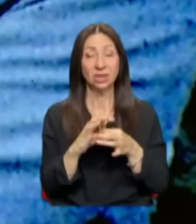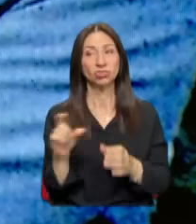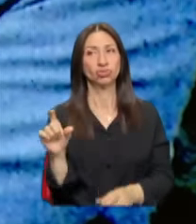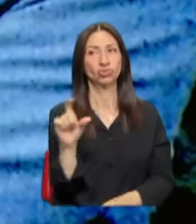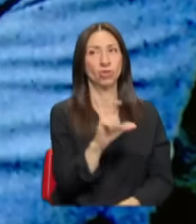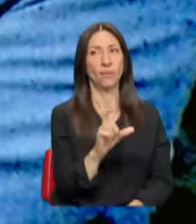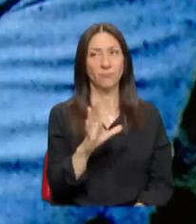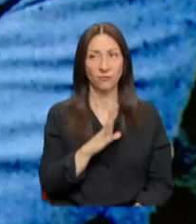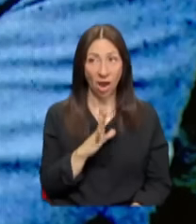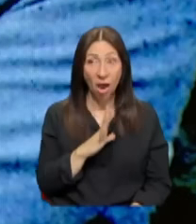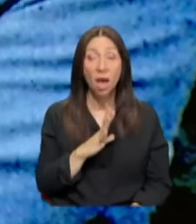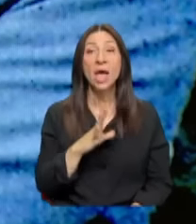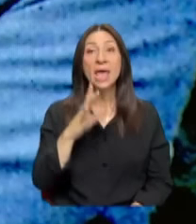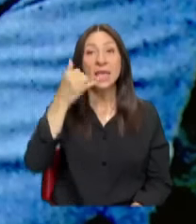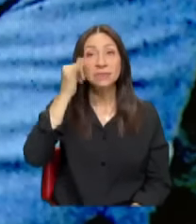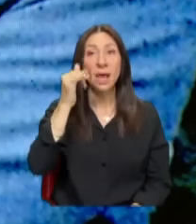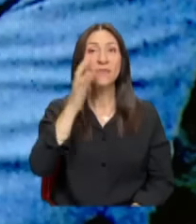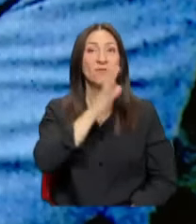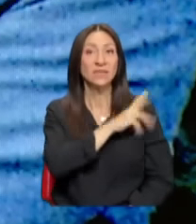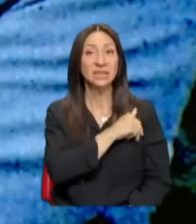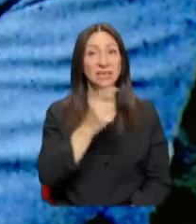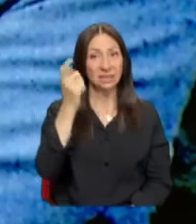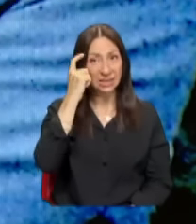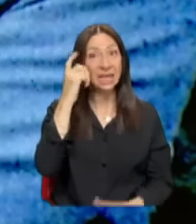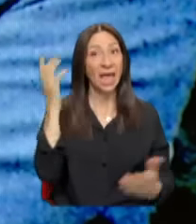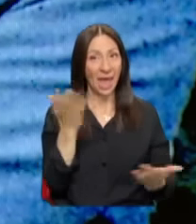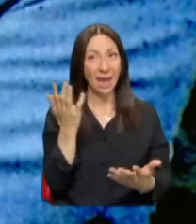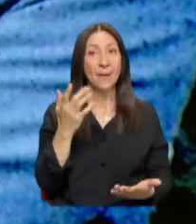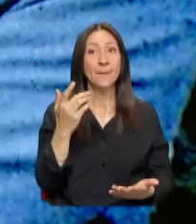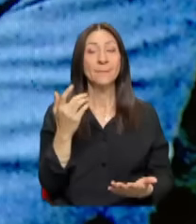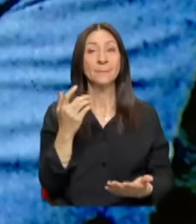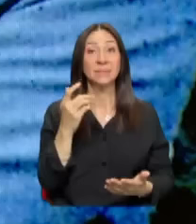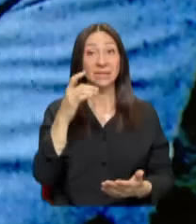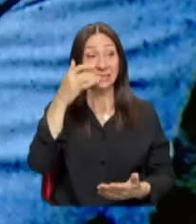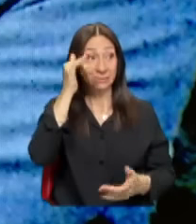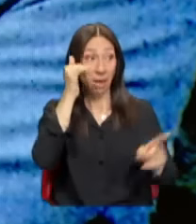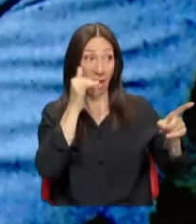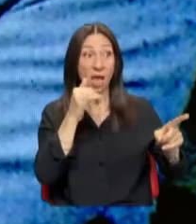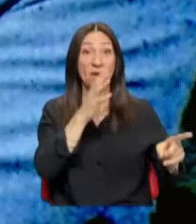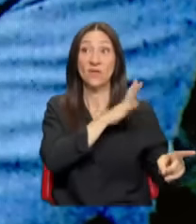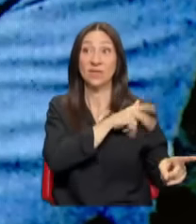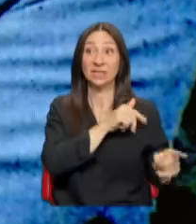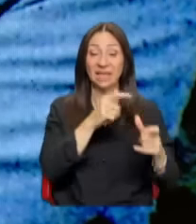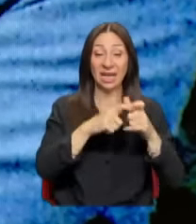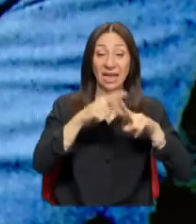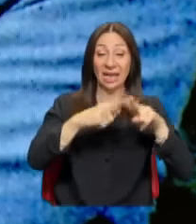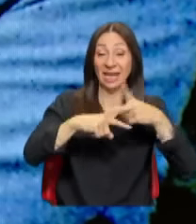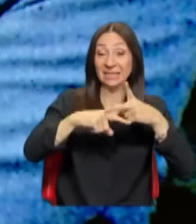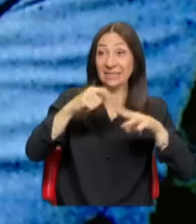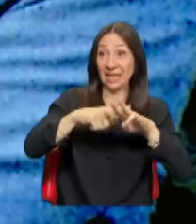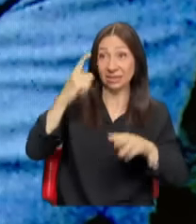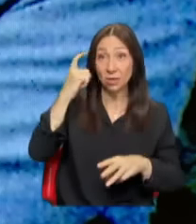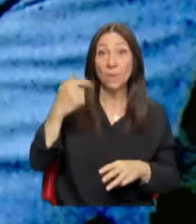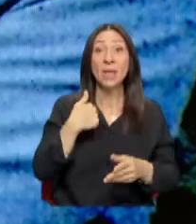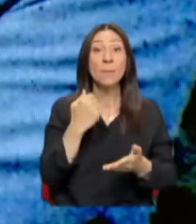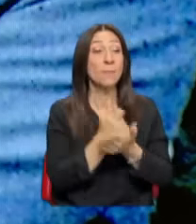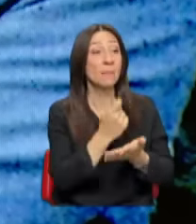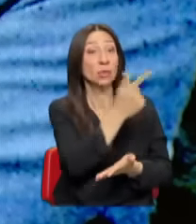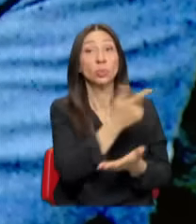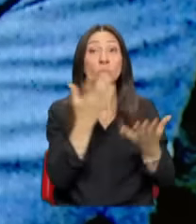cevap veriyor kendisine. İspanya'yı, Filistin'i tanıdıysa eğer, yani İspanya, Filistin, Gazze'yi tanıdıysa eğer bu benim